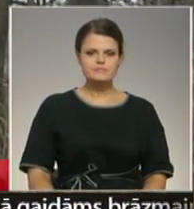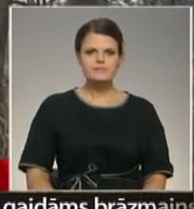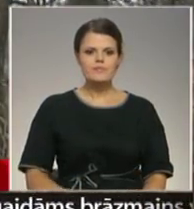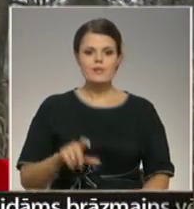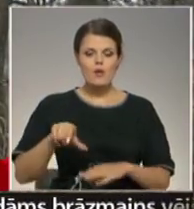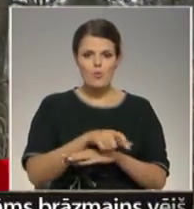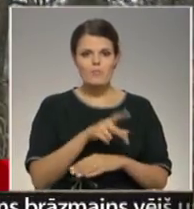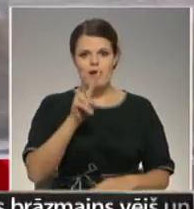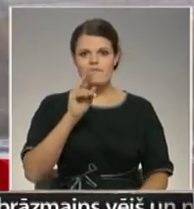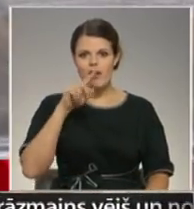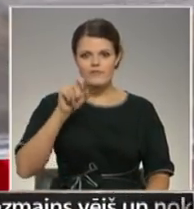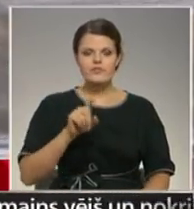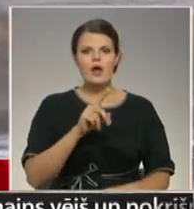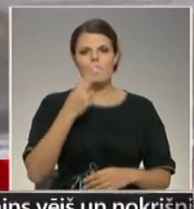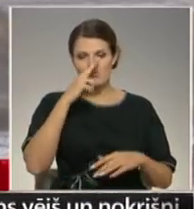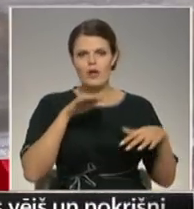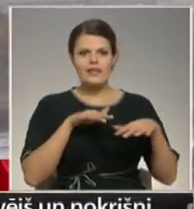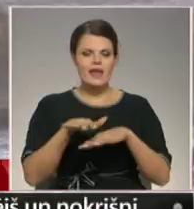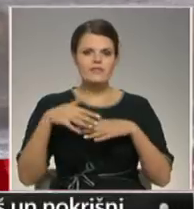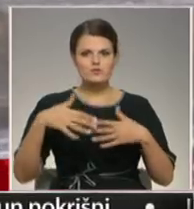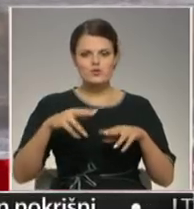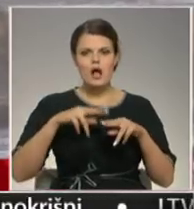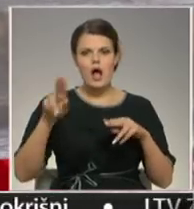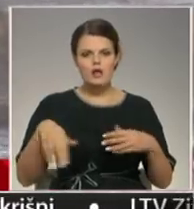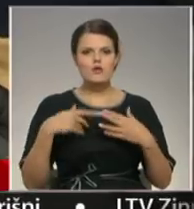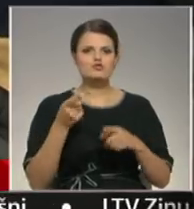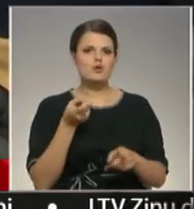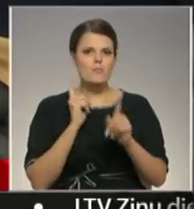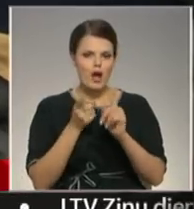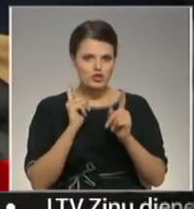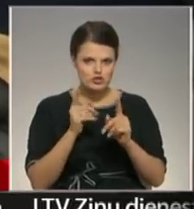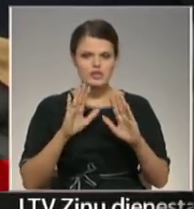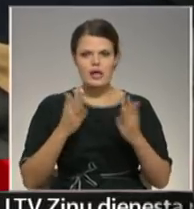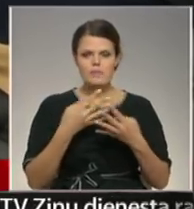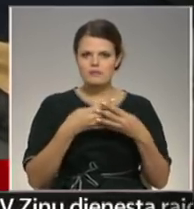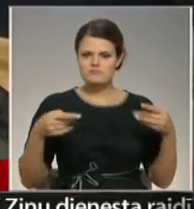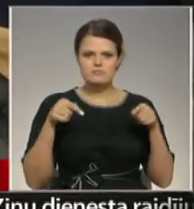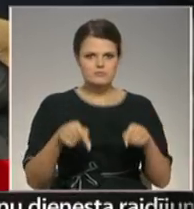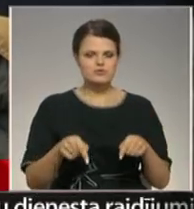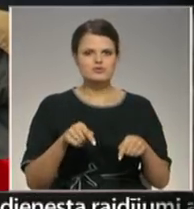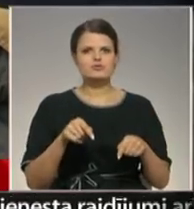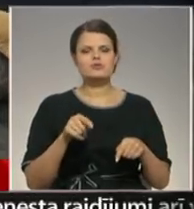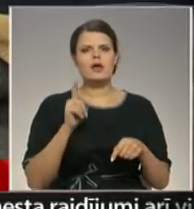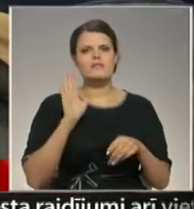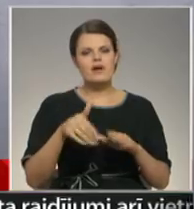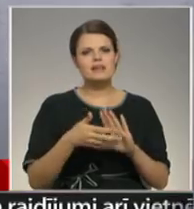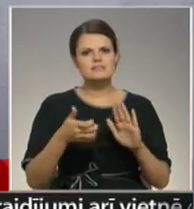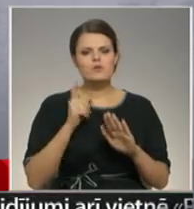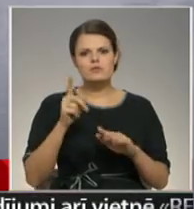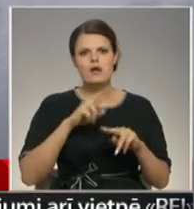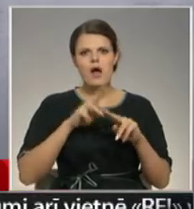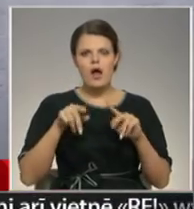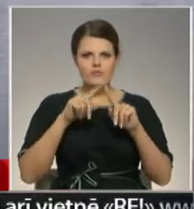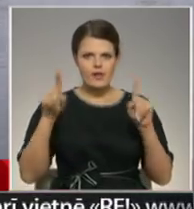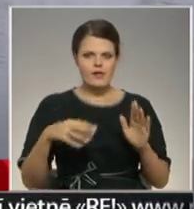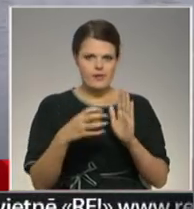Ventā no tās ietekas jūrā līdz zlēkām ir atļauts makšķerēt un spiningot, bet murdus nēģu zvejai te var izmantot tikai licencētie zvejnieki. Valsts